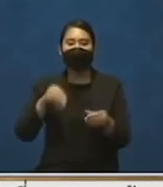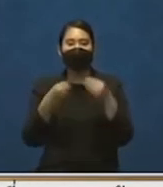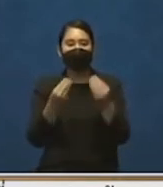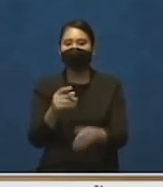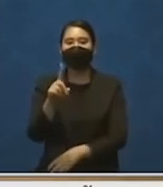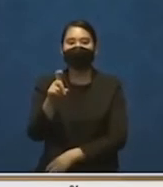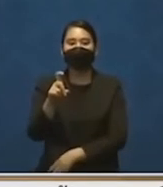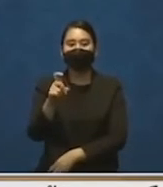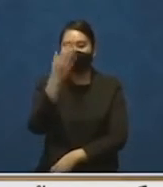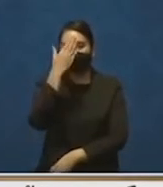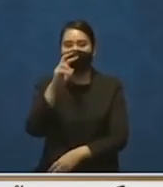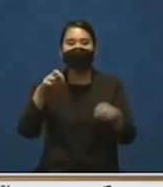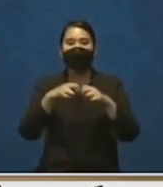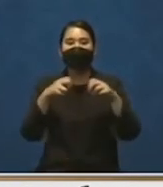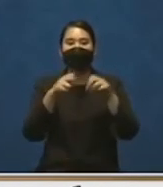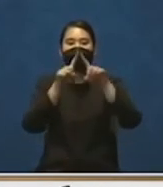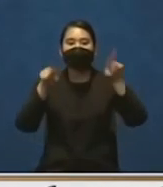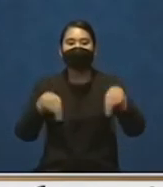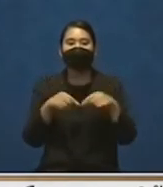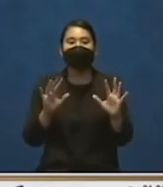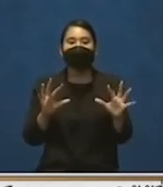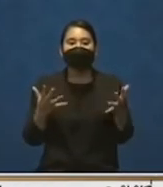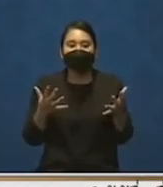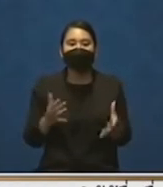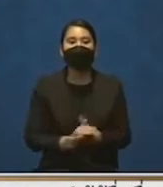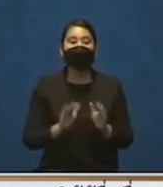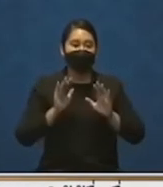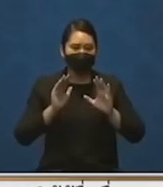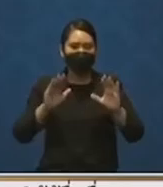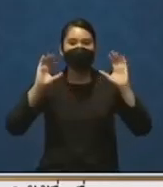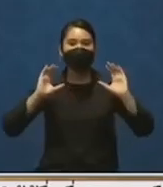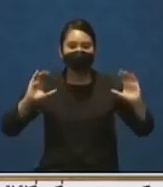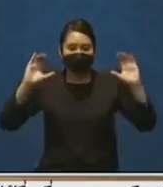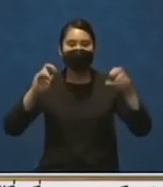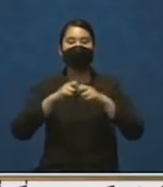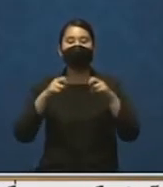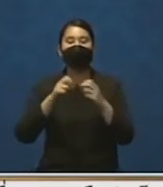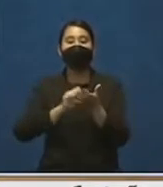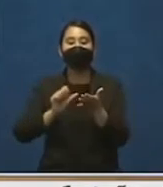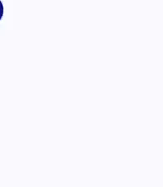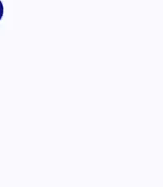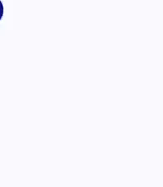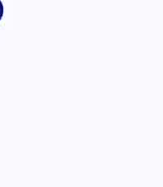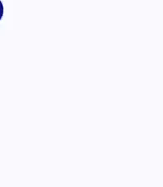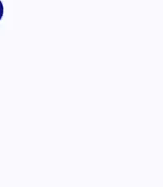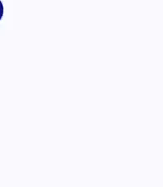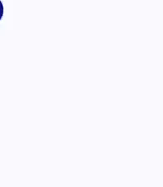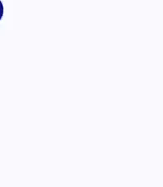ได้เพราะติดปัญหาเรื่องเอกสารสิทธิ์นะครับก็ขอให้รัฐบาลแก้ไขอย่างเร่งด่วนขอบคุณมากครับ